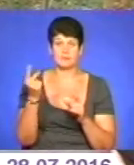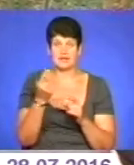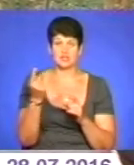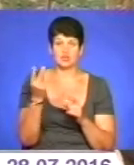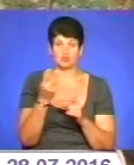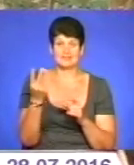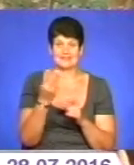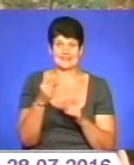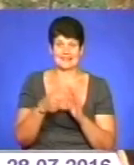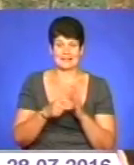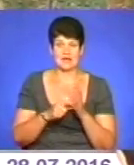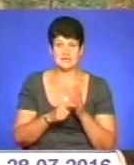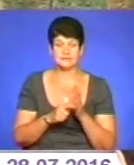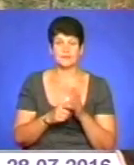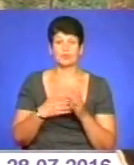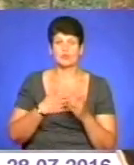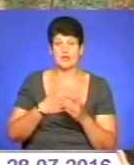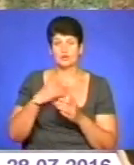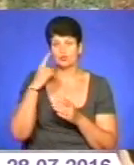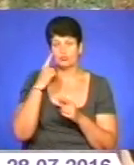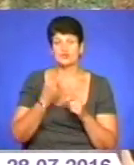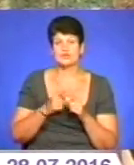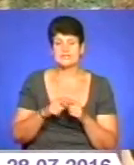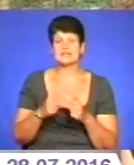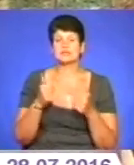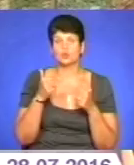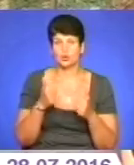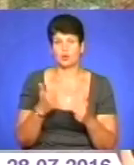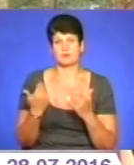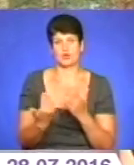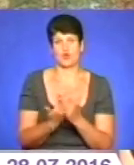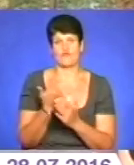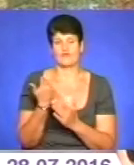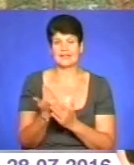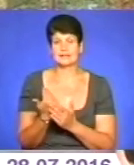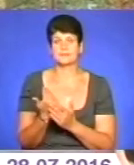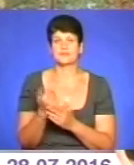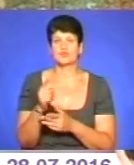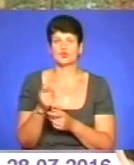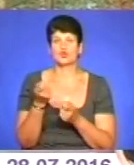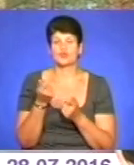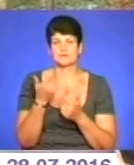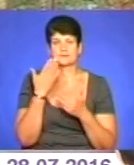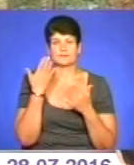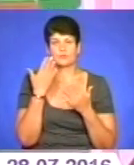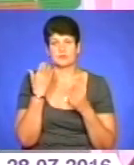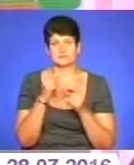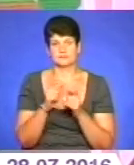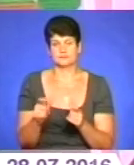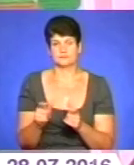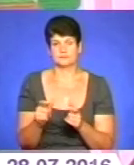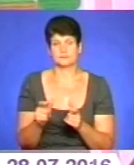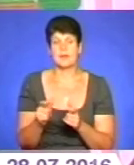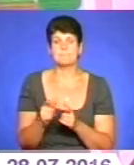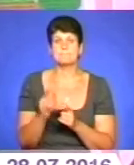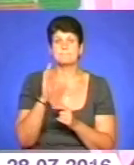клас. Тому я думаю, що це дуже добрі новини, що трошки розгрузили школу.